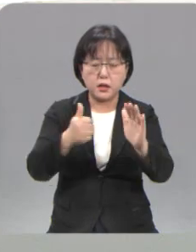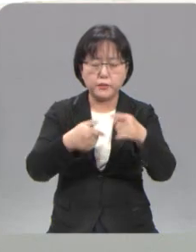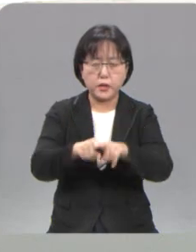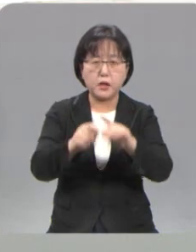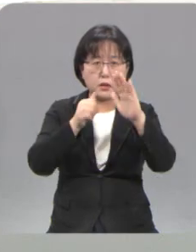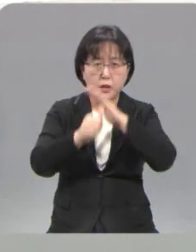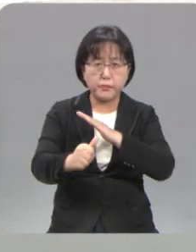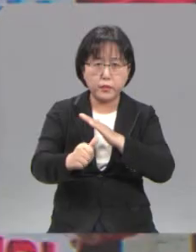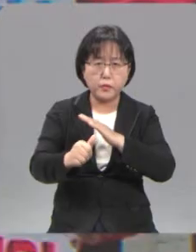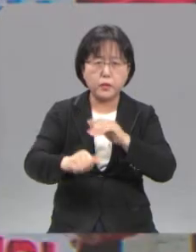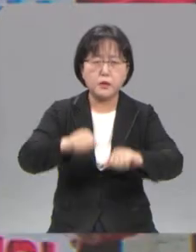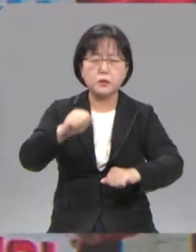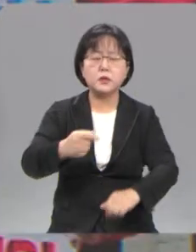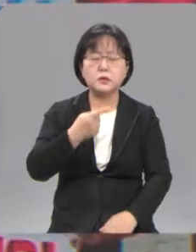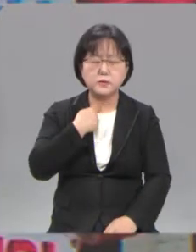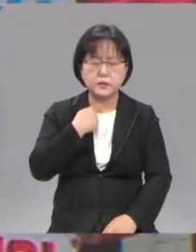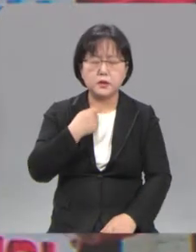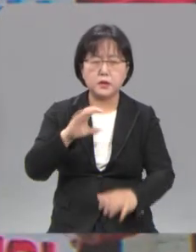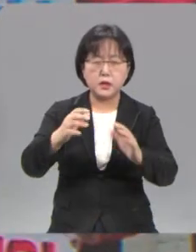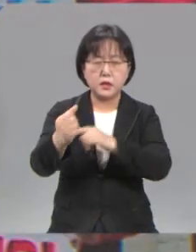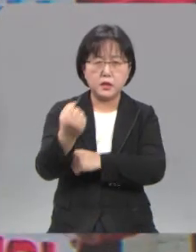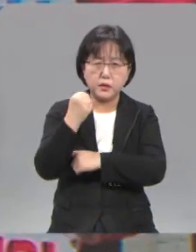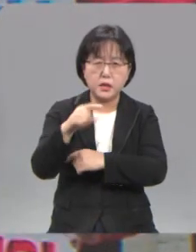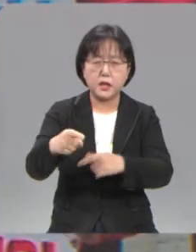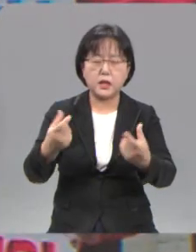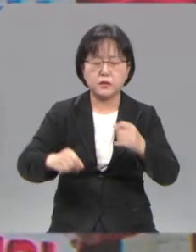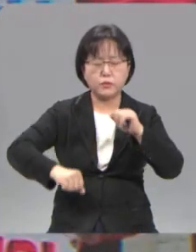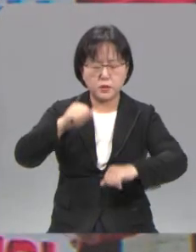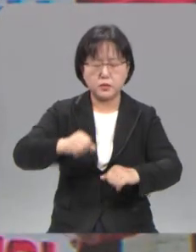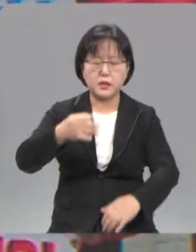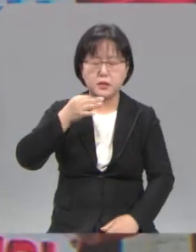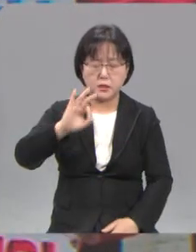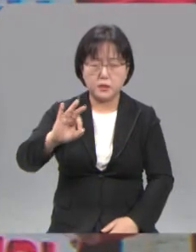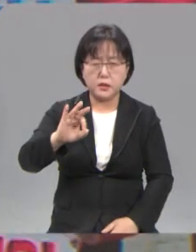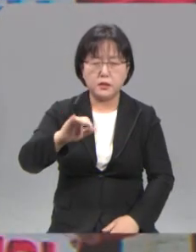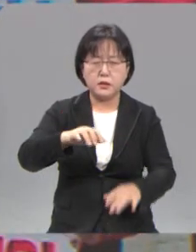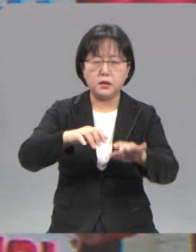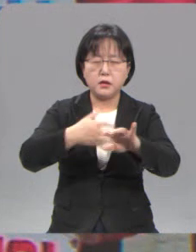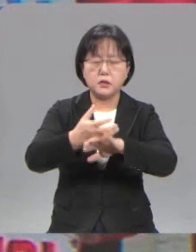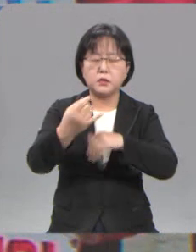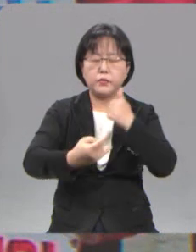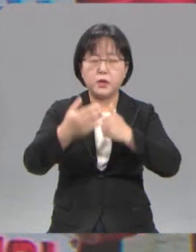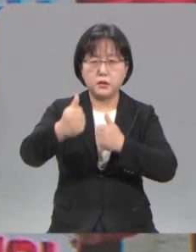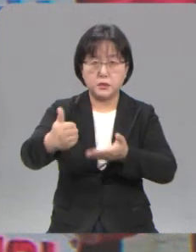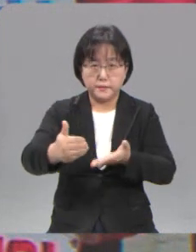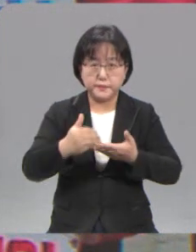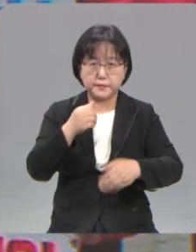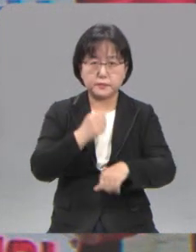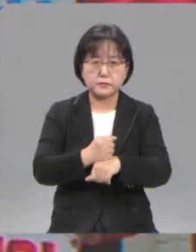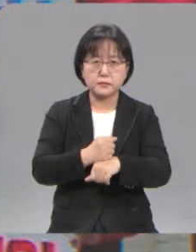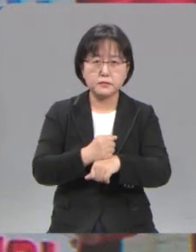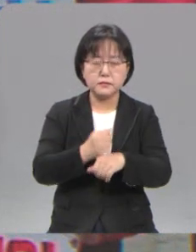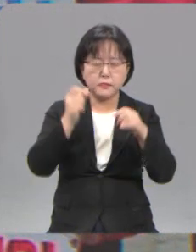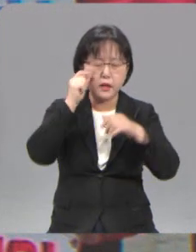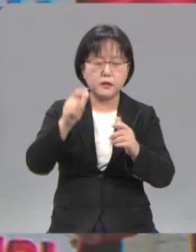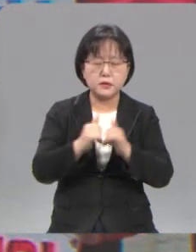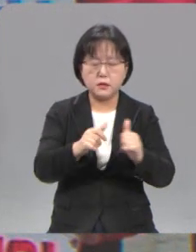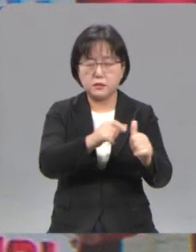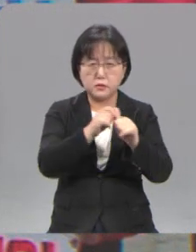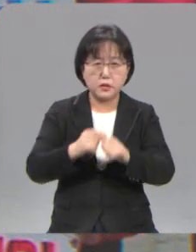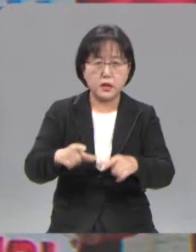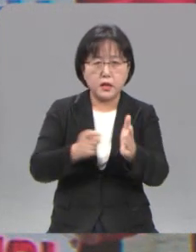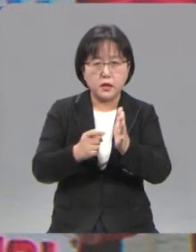맡아 활동했습니다 국민의 힘에서 이런 활동을 인정받아 혁신 위원장을 제안받았고 인재 영비와